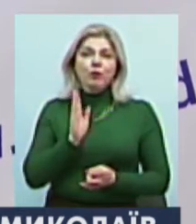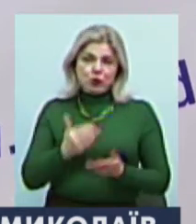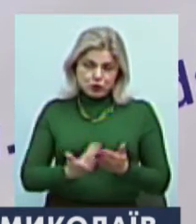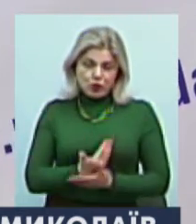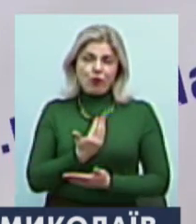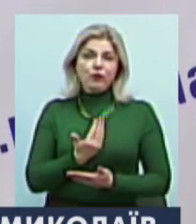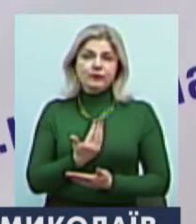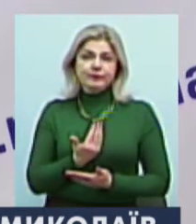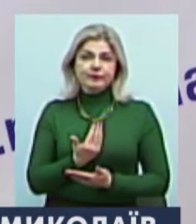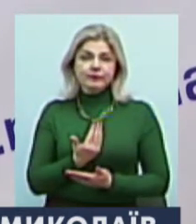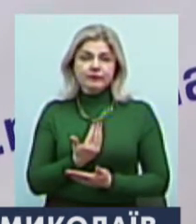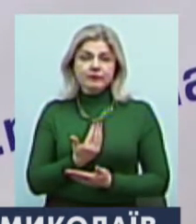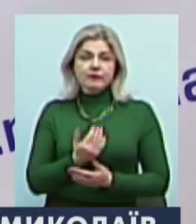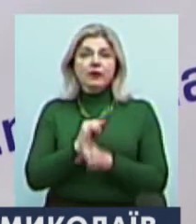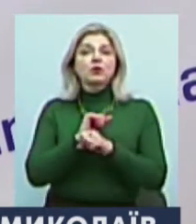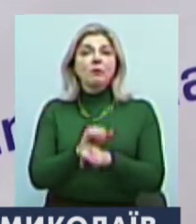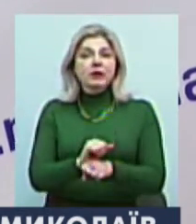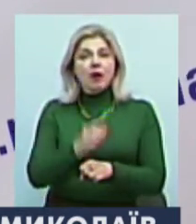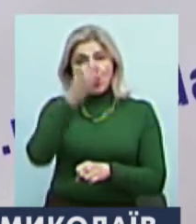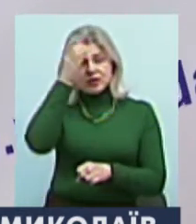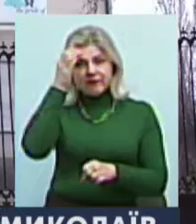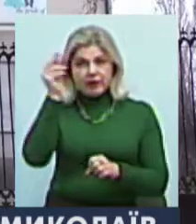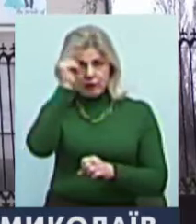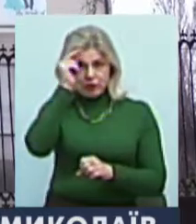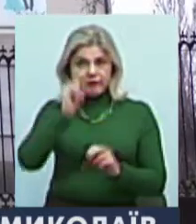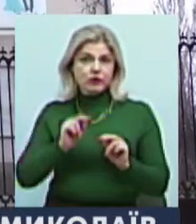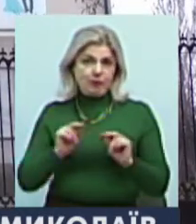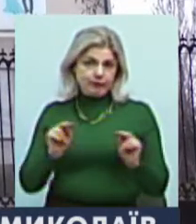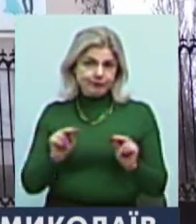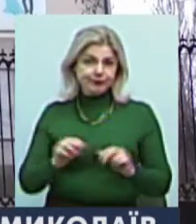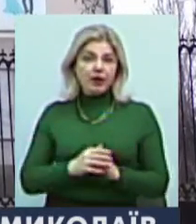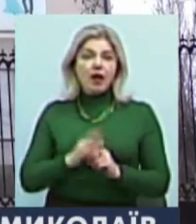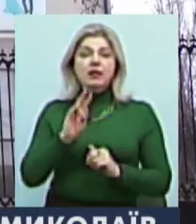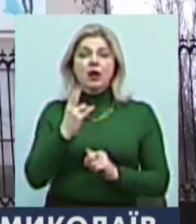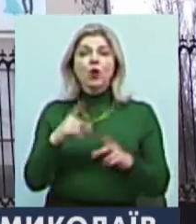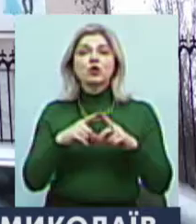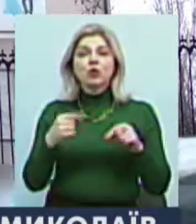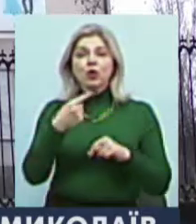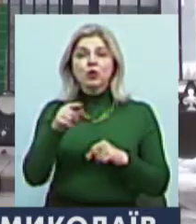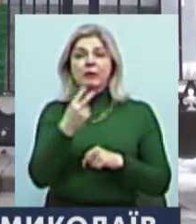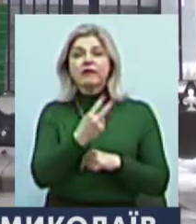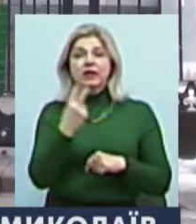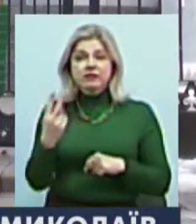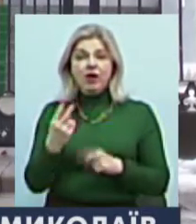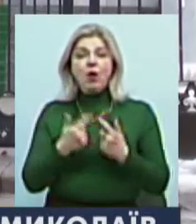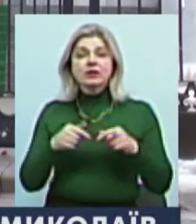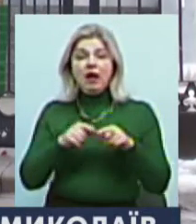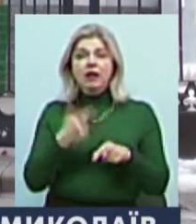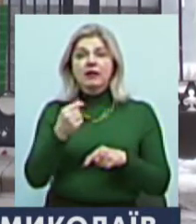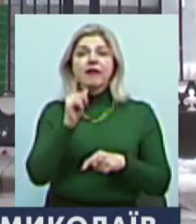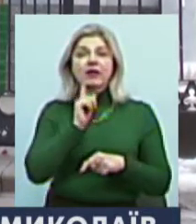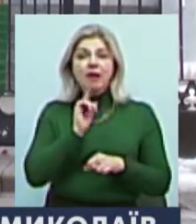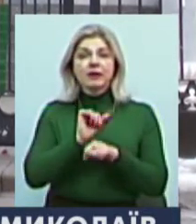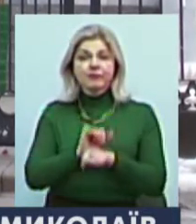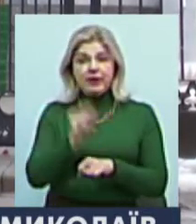ж таки призупиняти освітній процес. Миколаївська загальноосвітня школа номер 22 – одна з закладів, де тимчасово